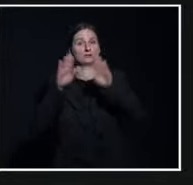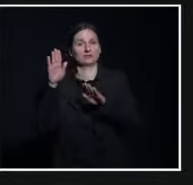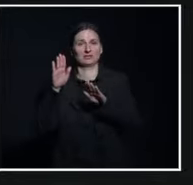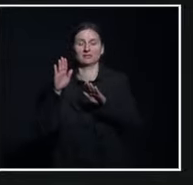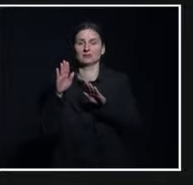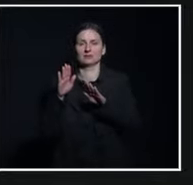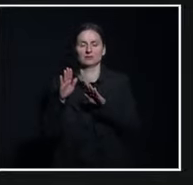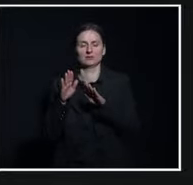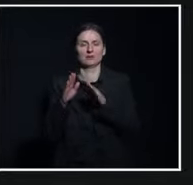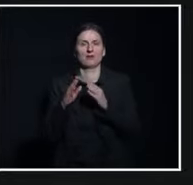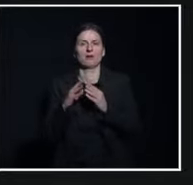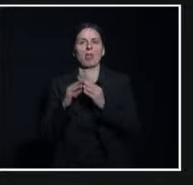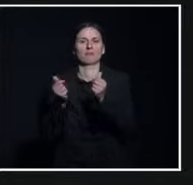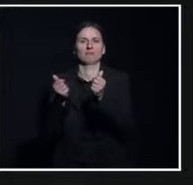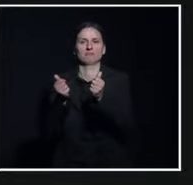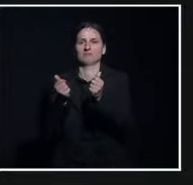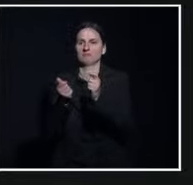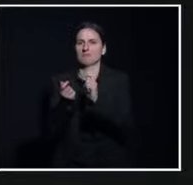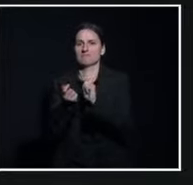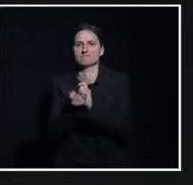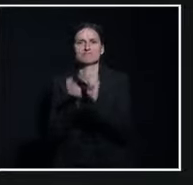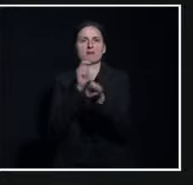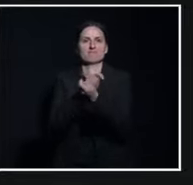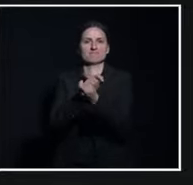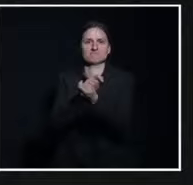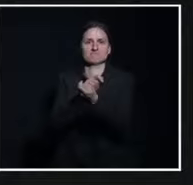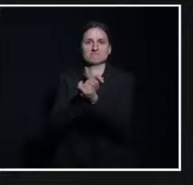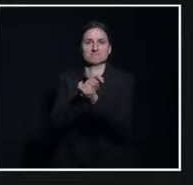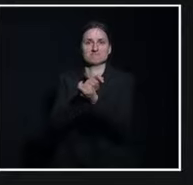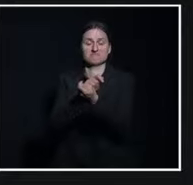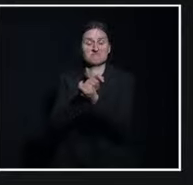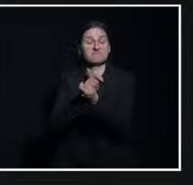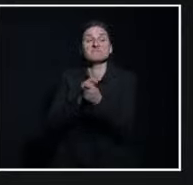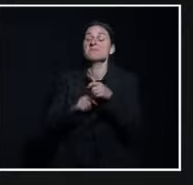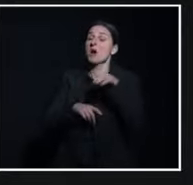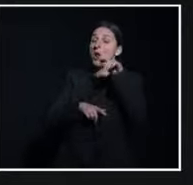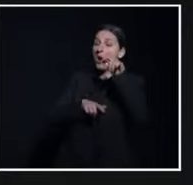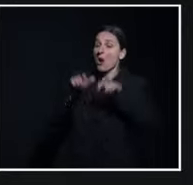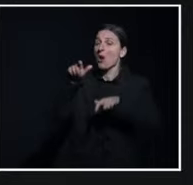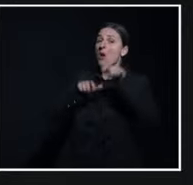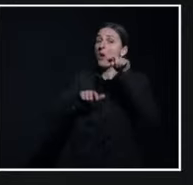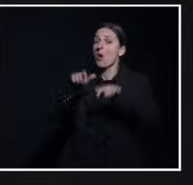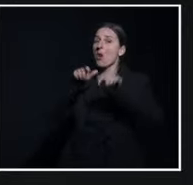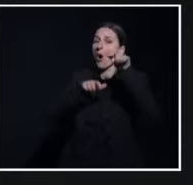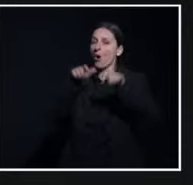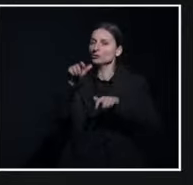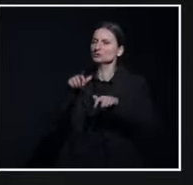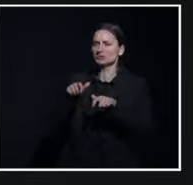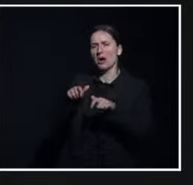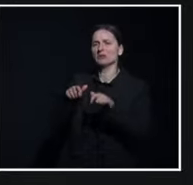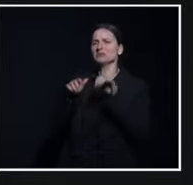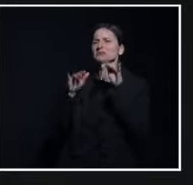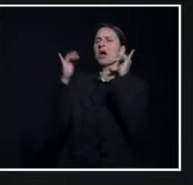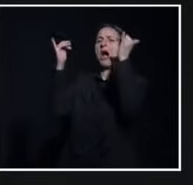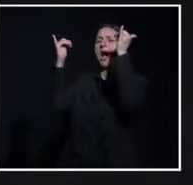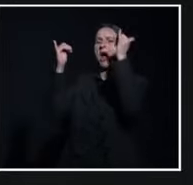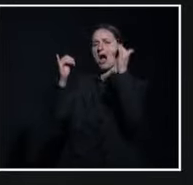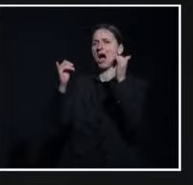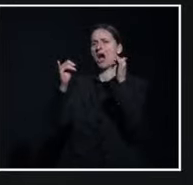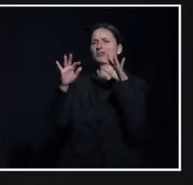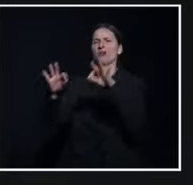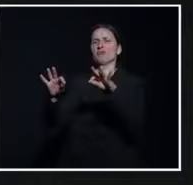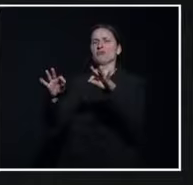innerhalb überschaubarer Zeit und mit zum Teil offener, zum Teil stillschweigender